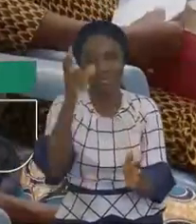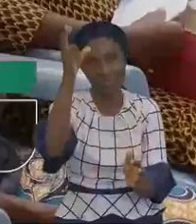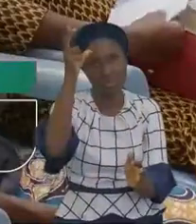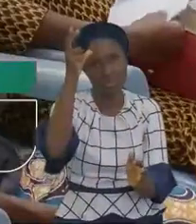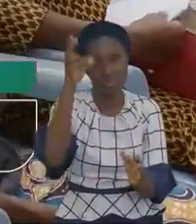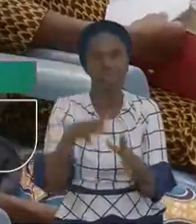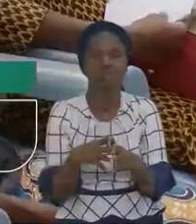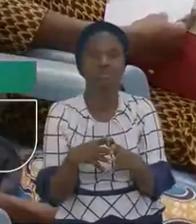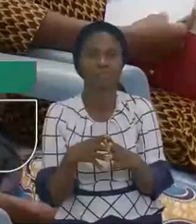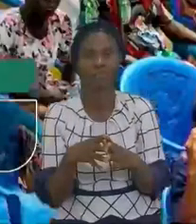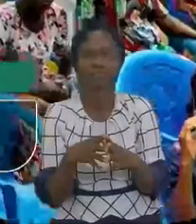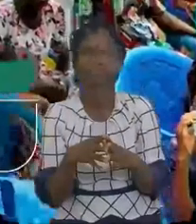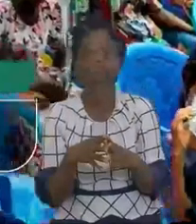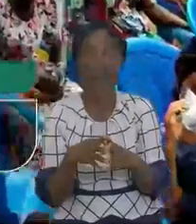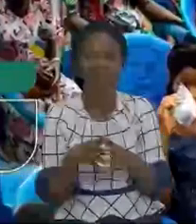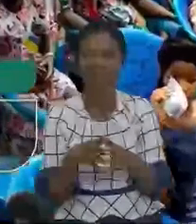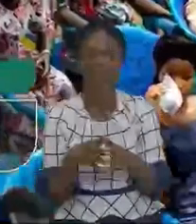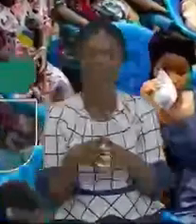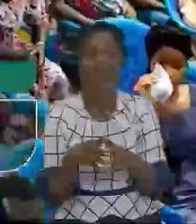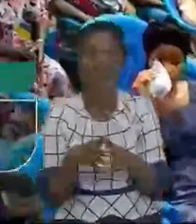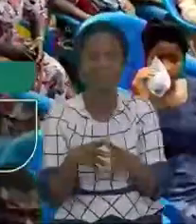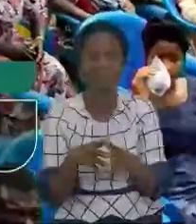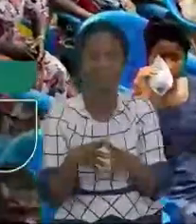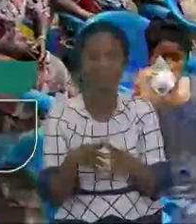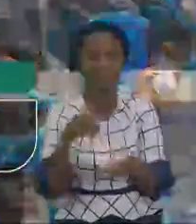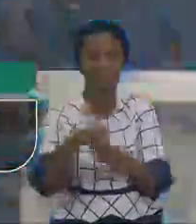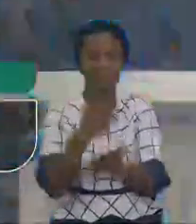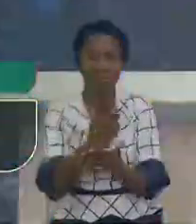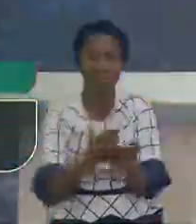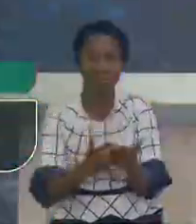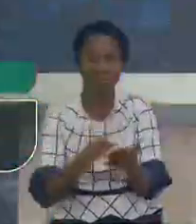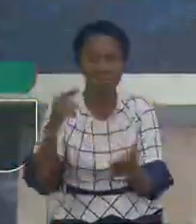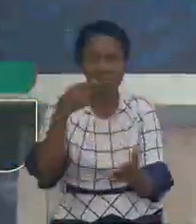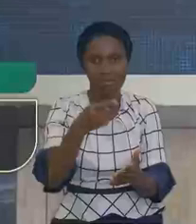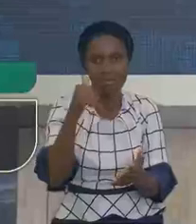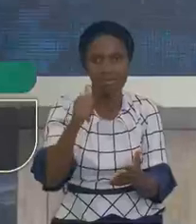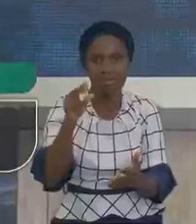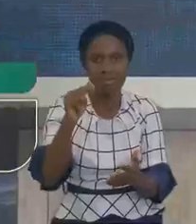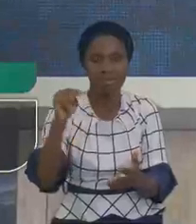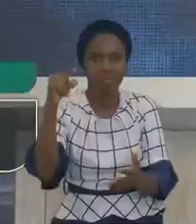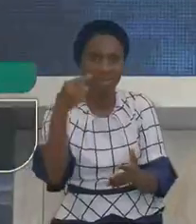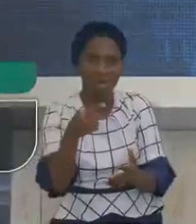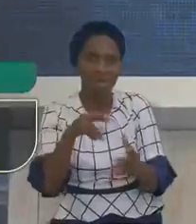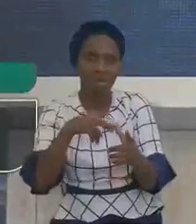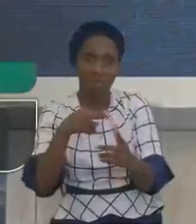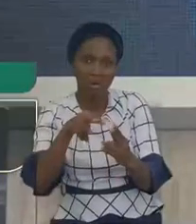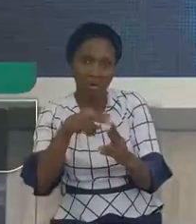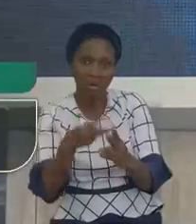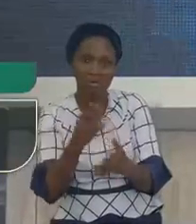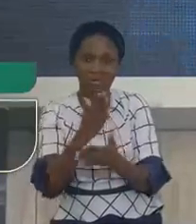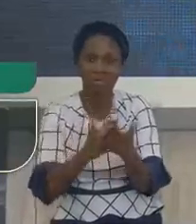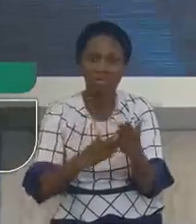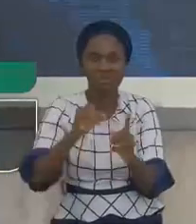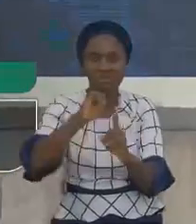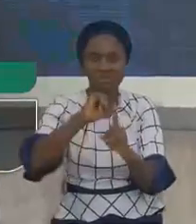S'il y a des gangs ou des sociétés vous ont amené dans leur groupe pour dire voici la bonne chose.